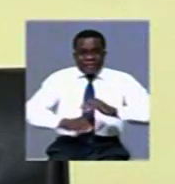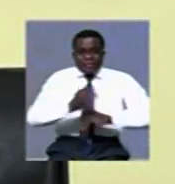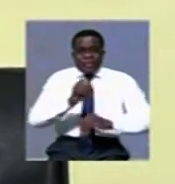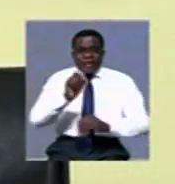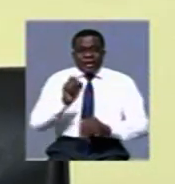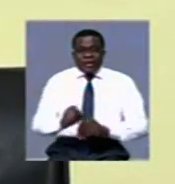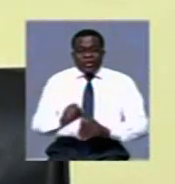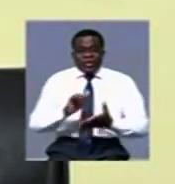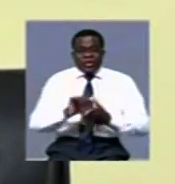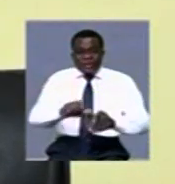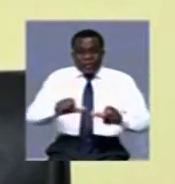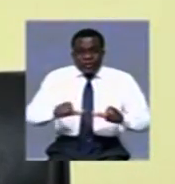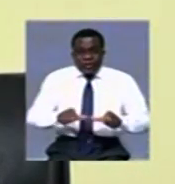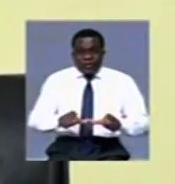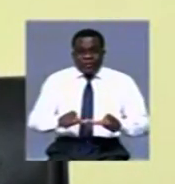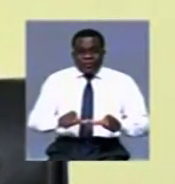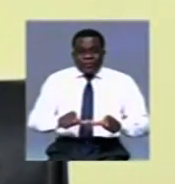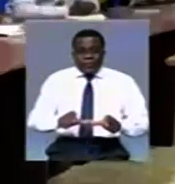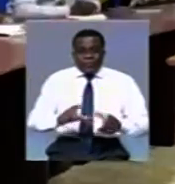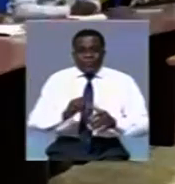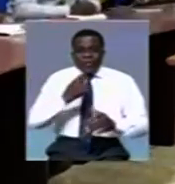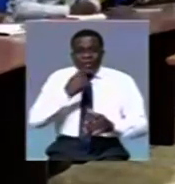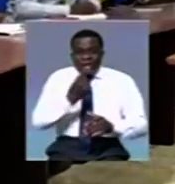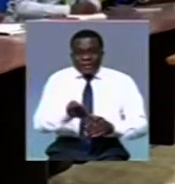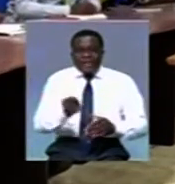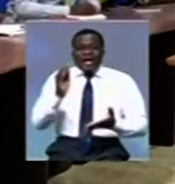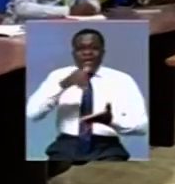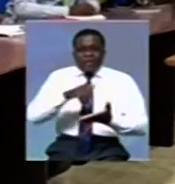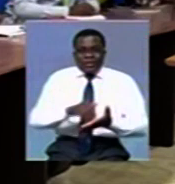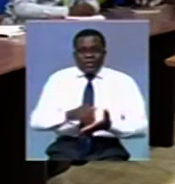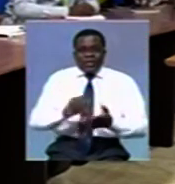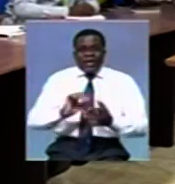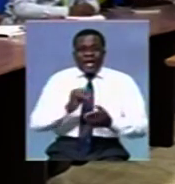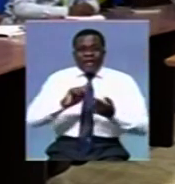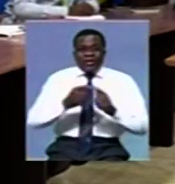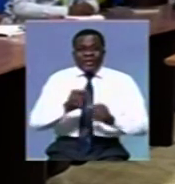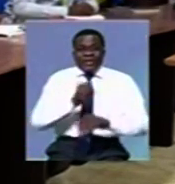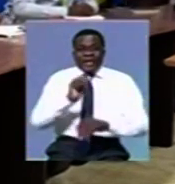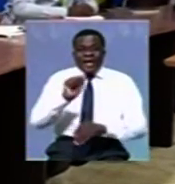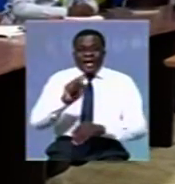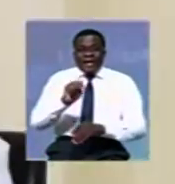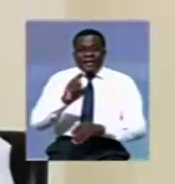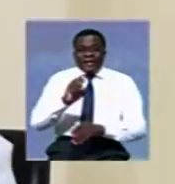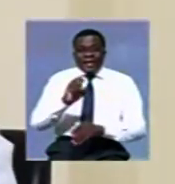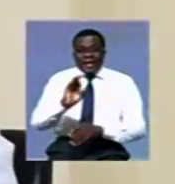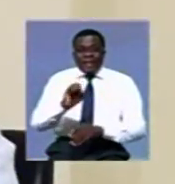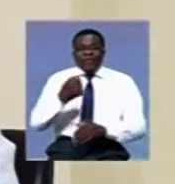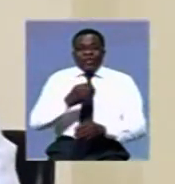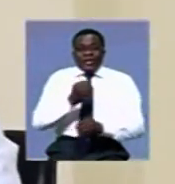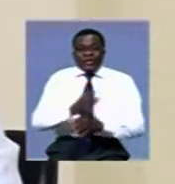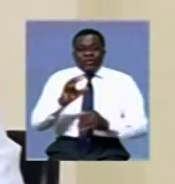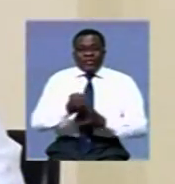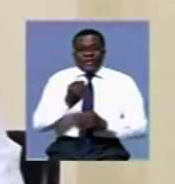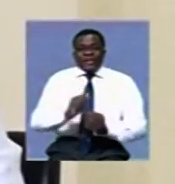donc, c'est le lieu de dire encore à notre partenaire ANDF notre disponibilité